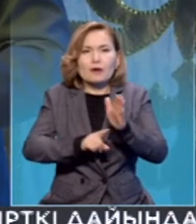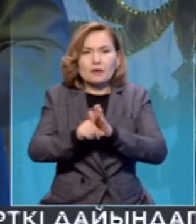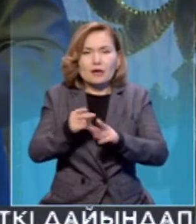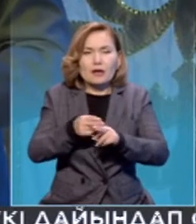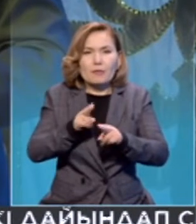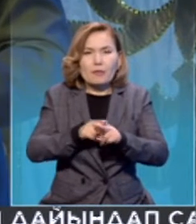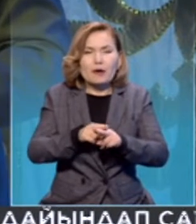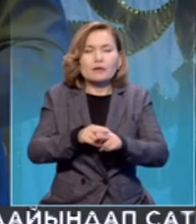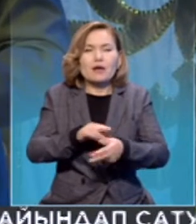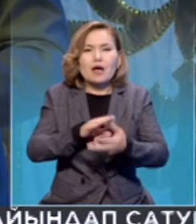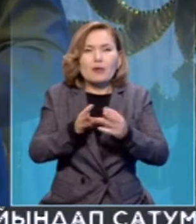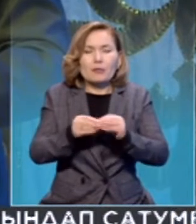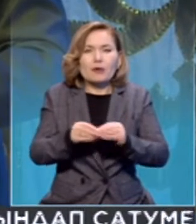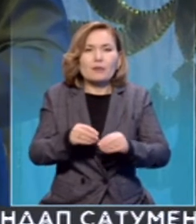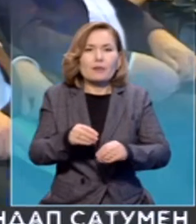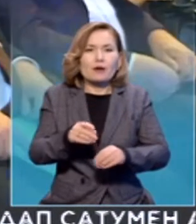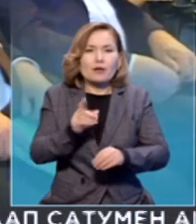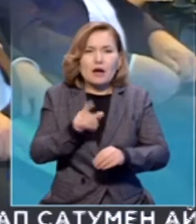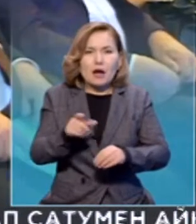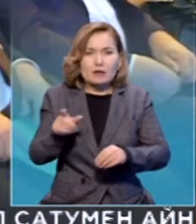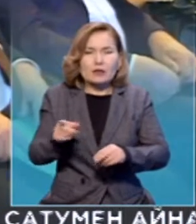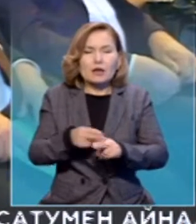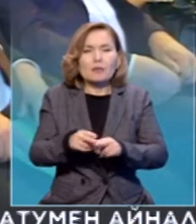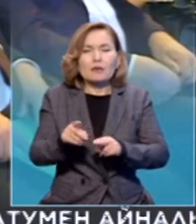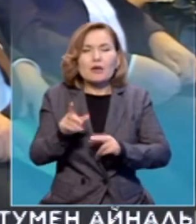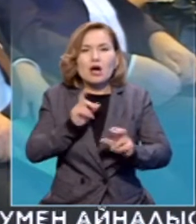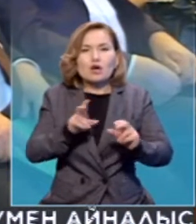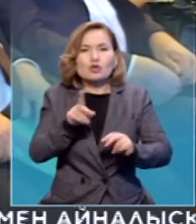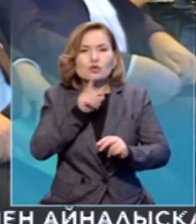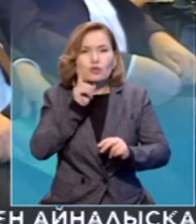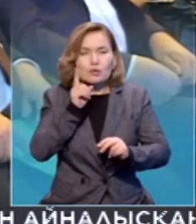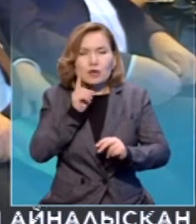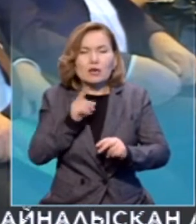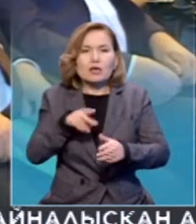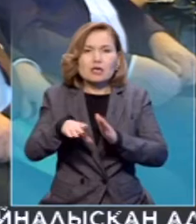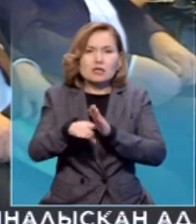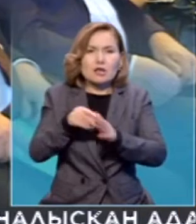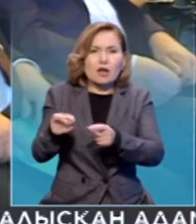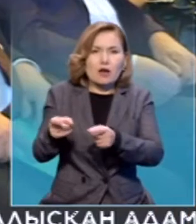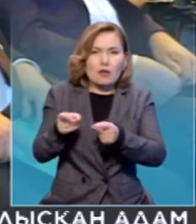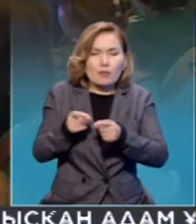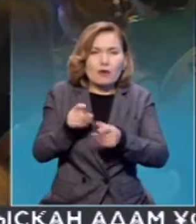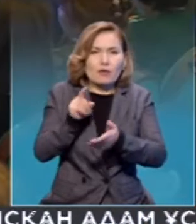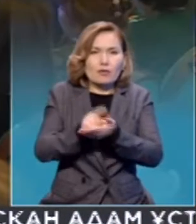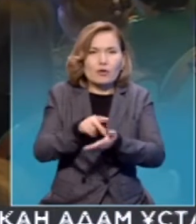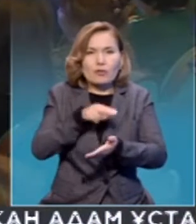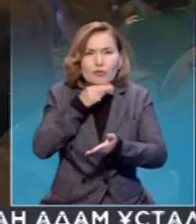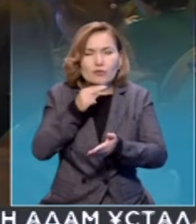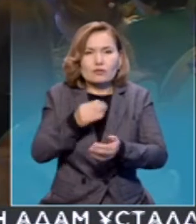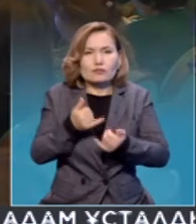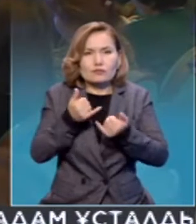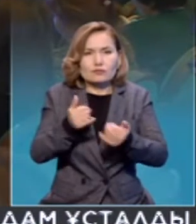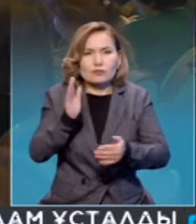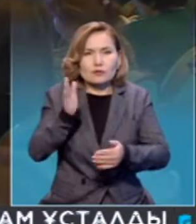Әсіресе вақталық әдіспен еңбек ететін тұрғындар мен студенттердің сайлауға қатысуын қамтамасыз етуге көңіл бөлінеді.